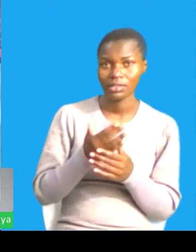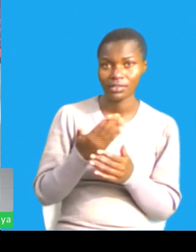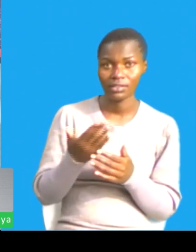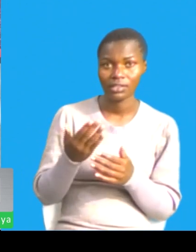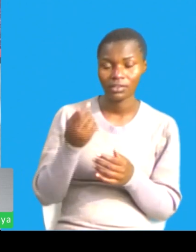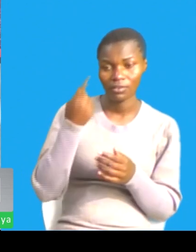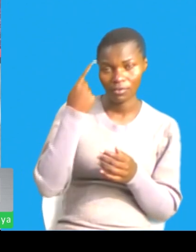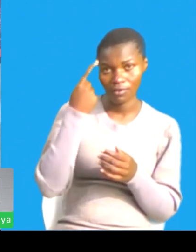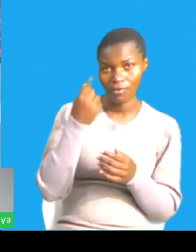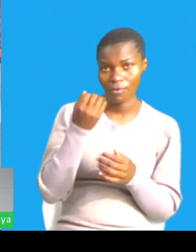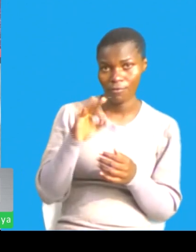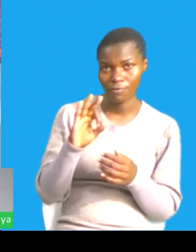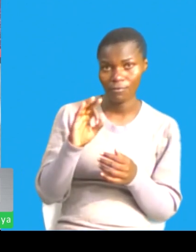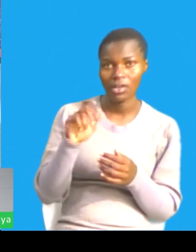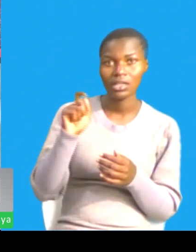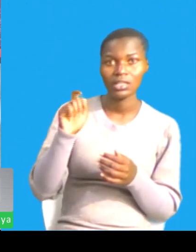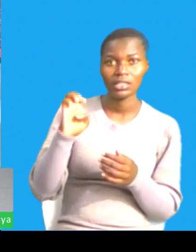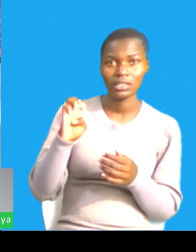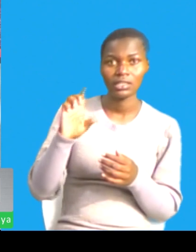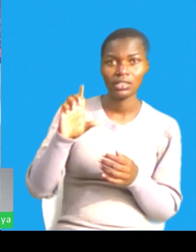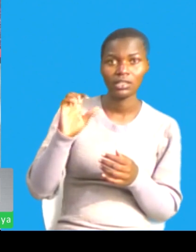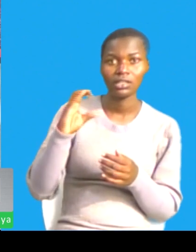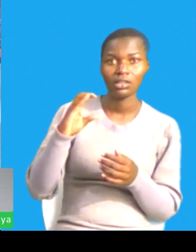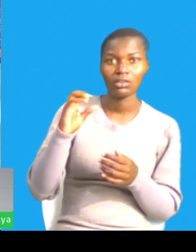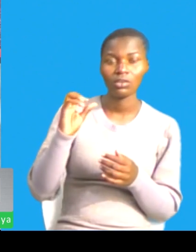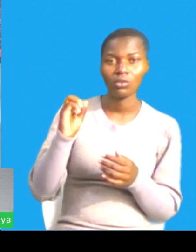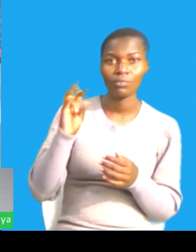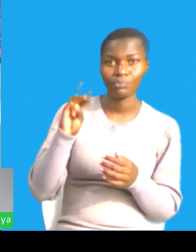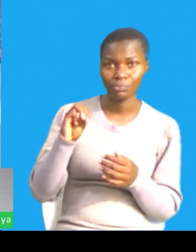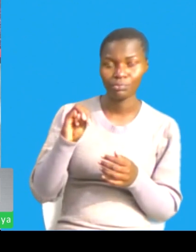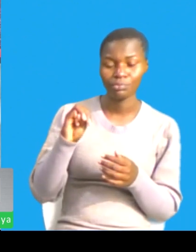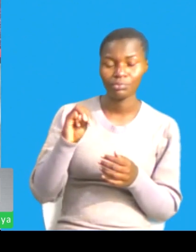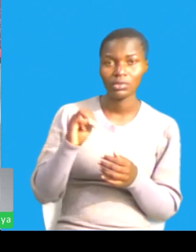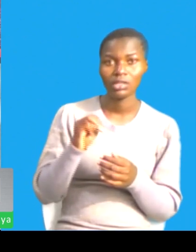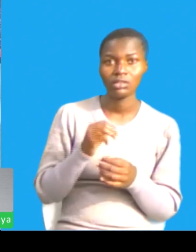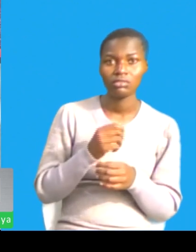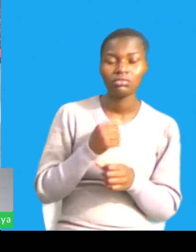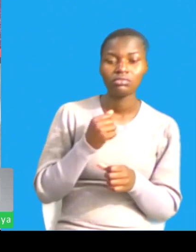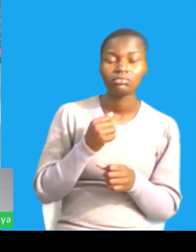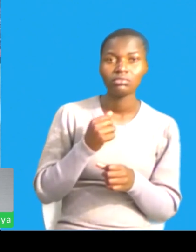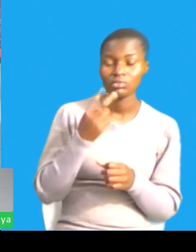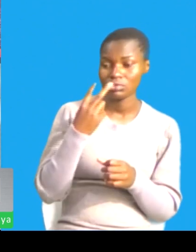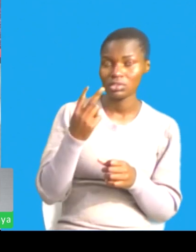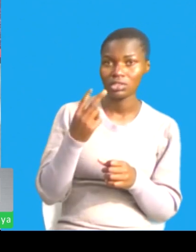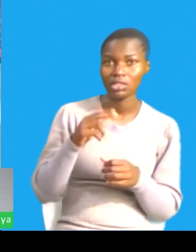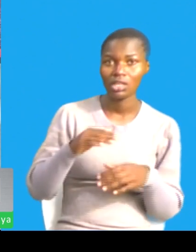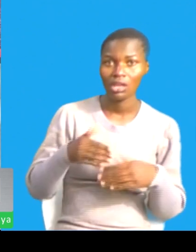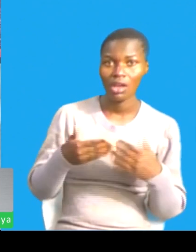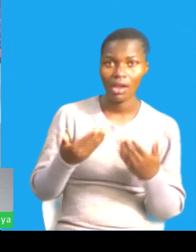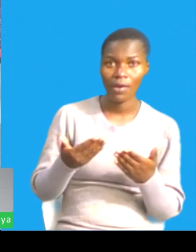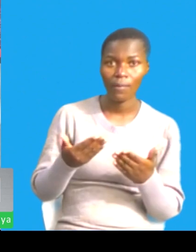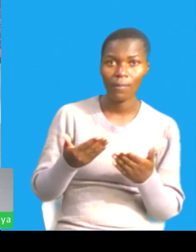wabunge wanatakiwa waangalie especially mambo ya workers, wale employees wako pale. Watasaidika aje? How do they get